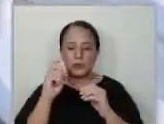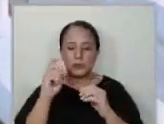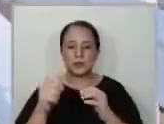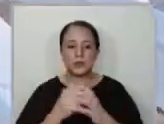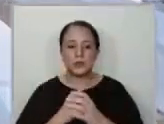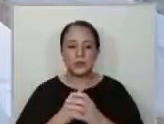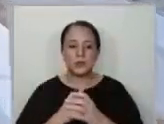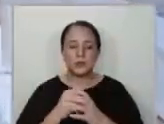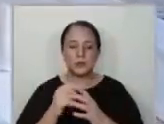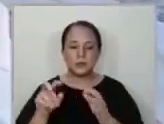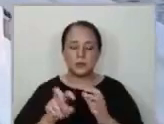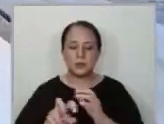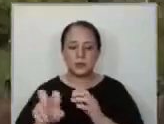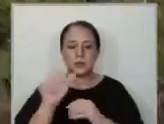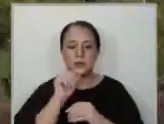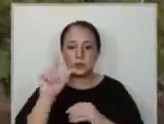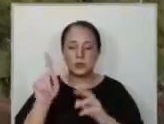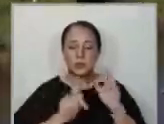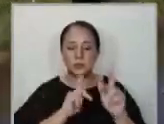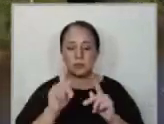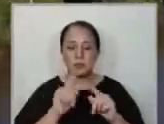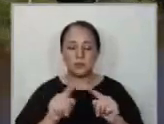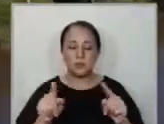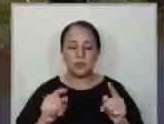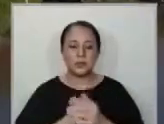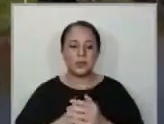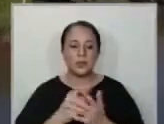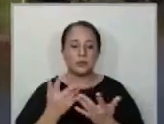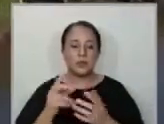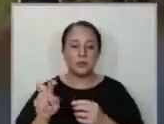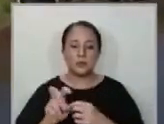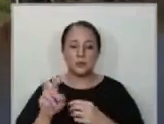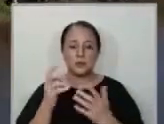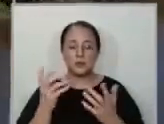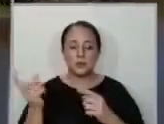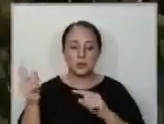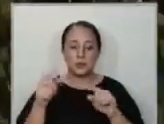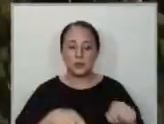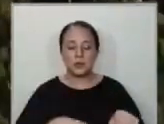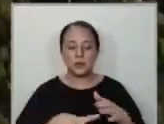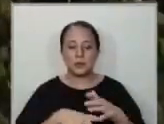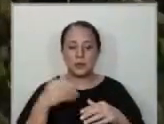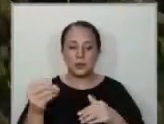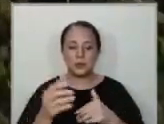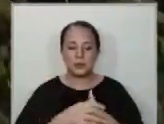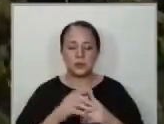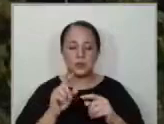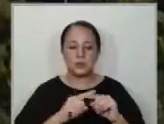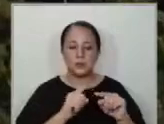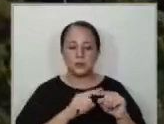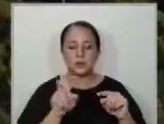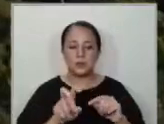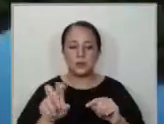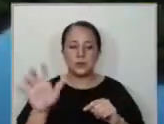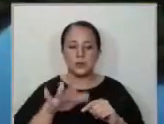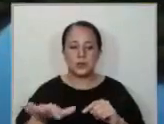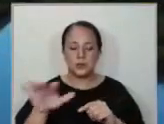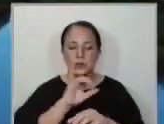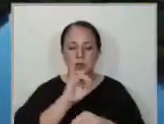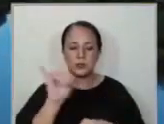ang pagbiyahe hindi lang ng mga residente, ngunit pati na ng mga turistang papasok at palabas sa iba't ibang tourism hub ng